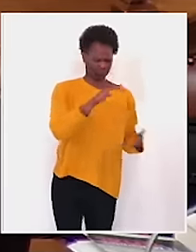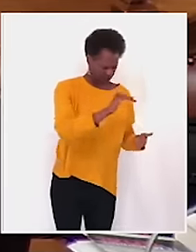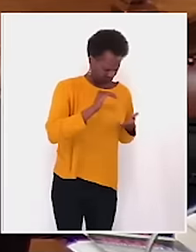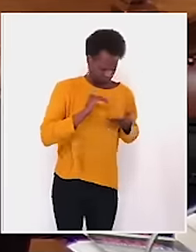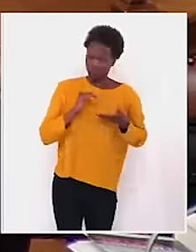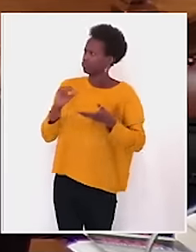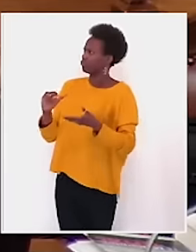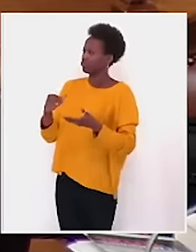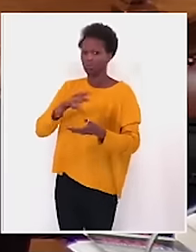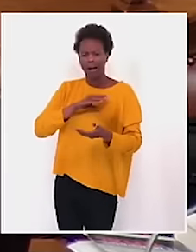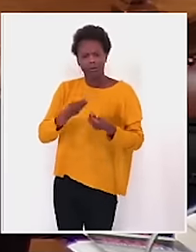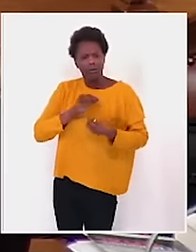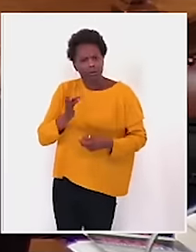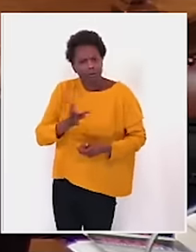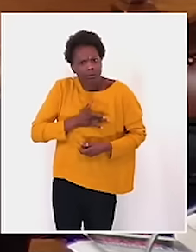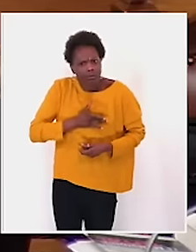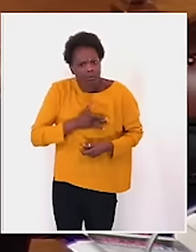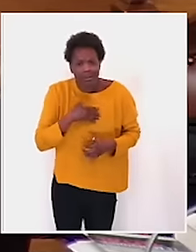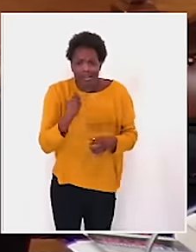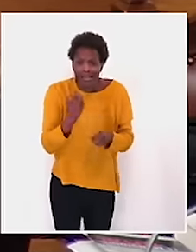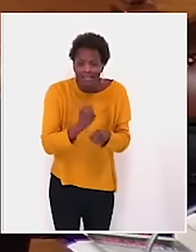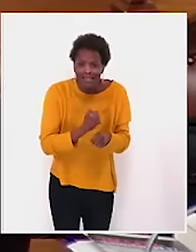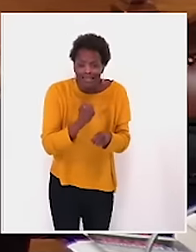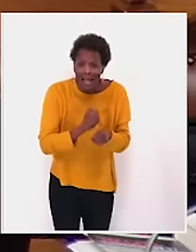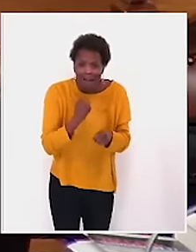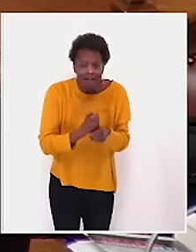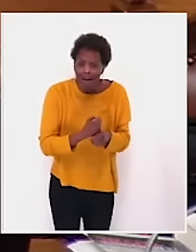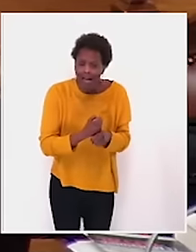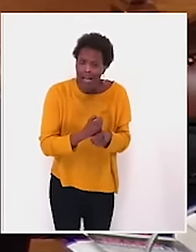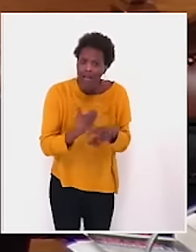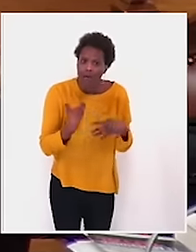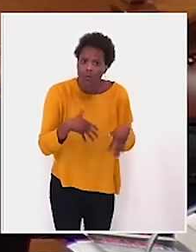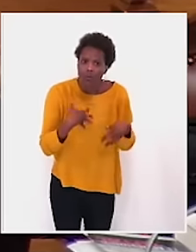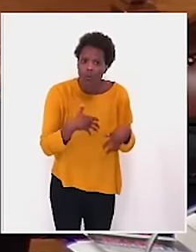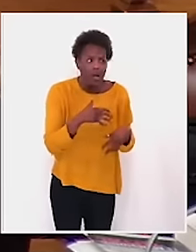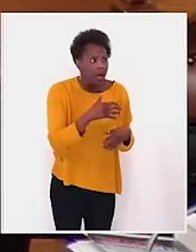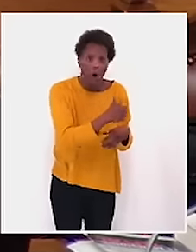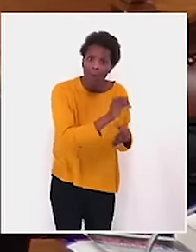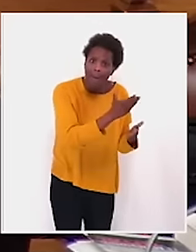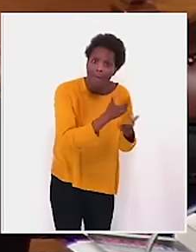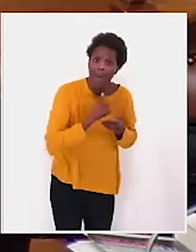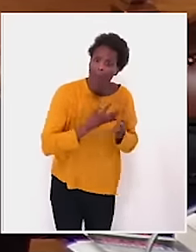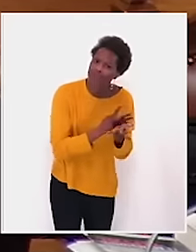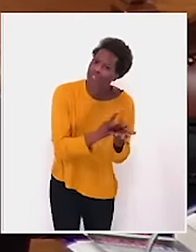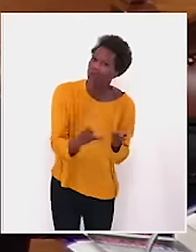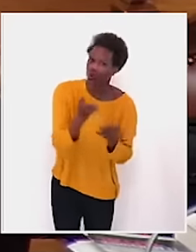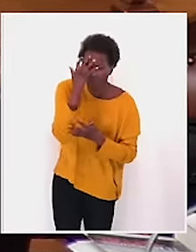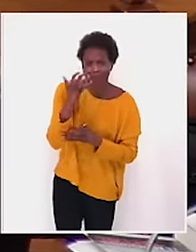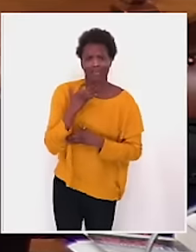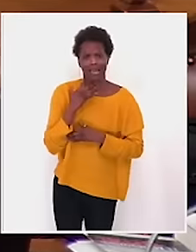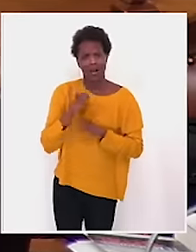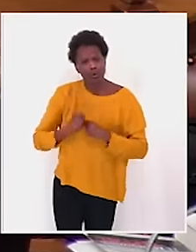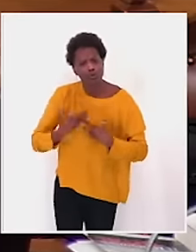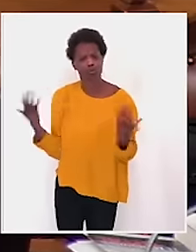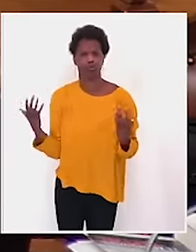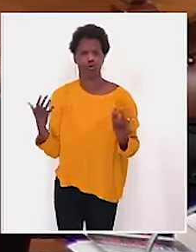par ça, et c'est impressionnant le travail qu'il y a, à quel point il y a des pistes sérieuses. Merci, oui. Monsieur Poutou, voilà, si vous voulez bien conclure. Voilà. Bon, donc du très coup, bien. Mais si ça vous